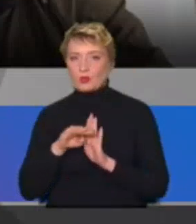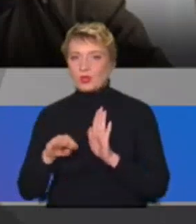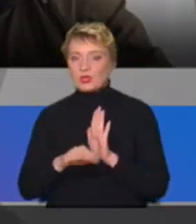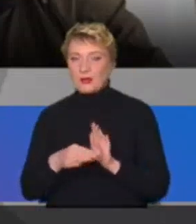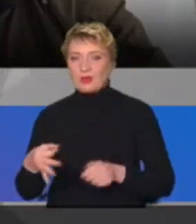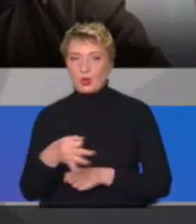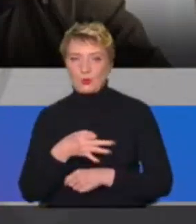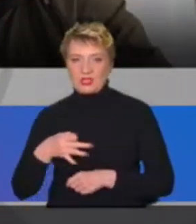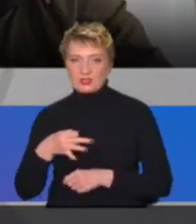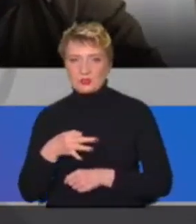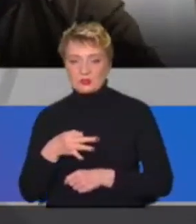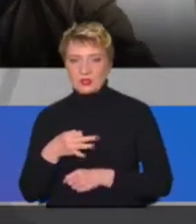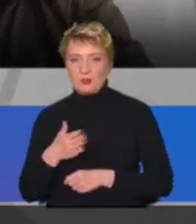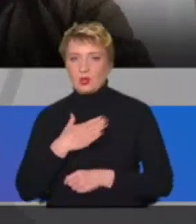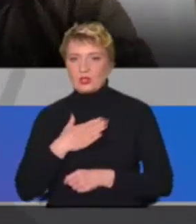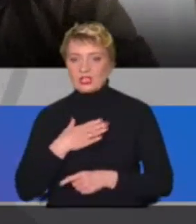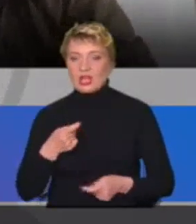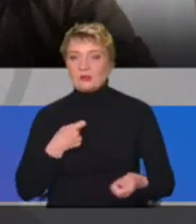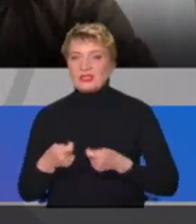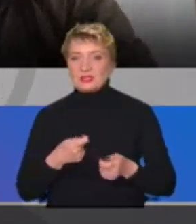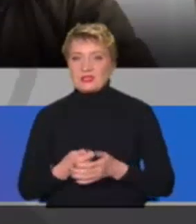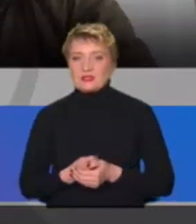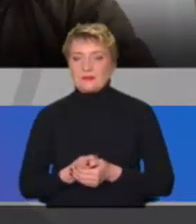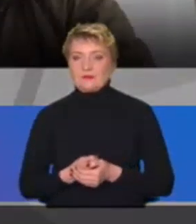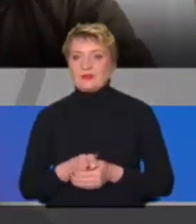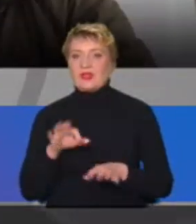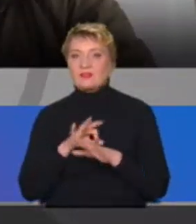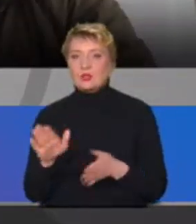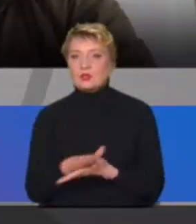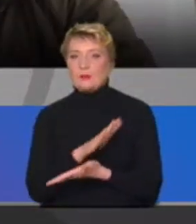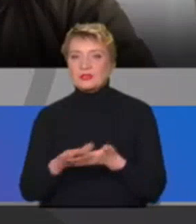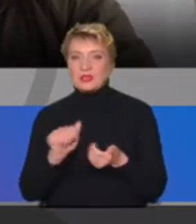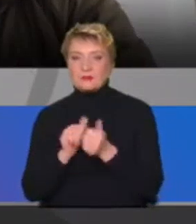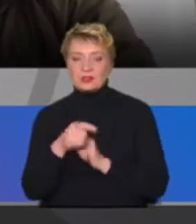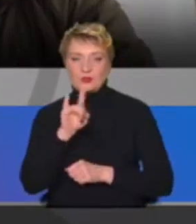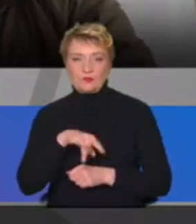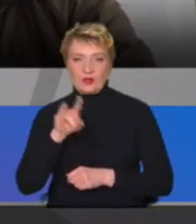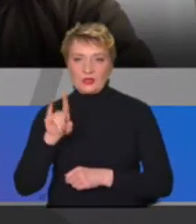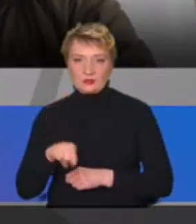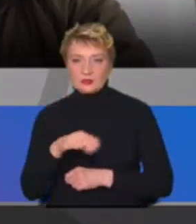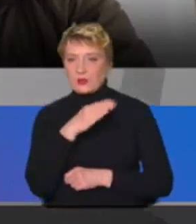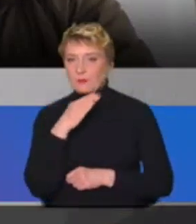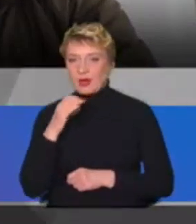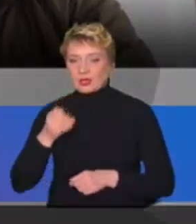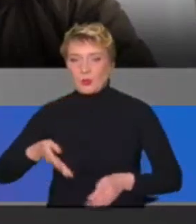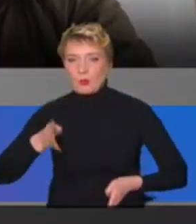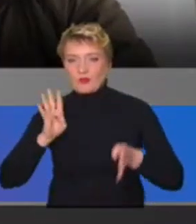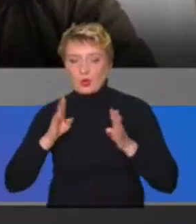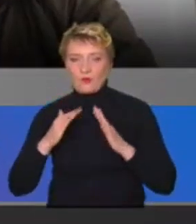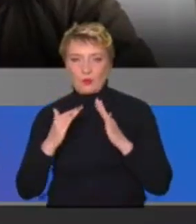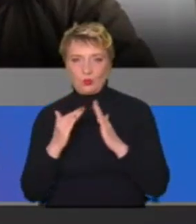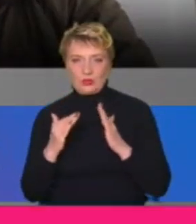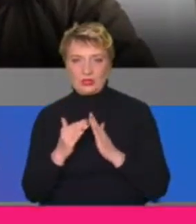по обласної нашої адміністрації. Йде безкоштовна заміна вікон в багатоповерхових будинках,